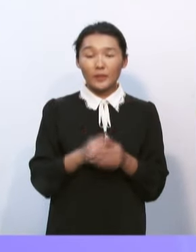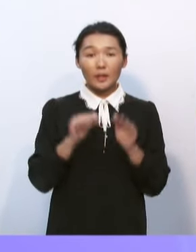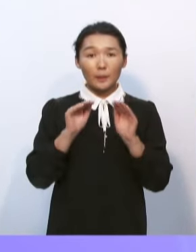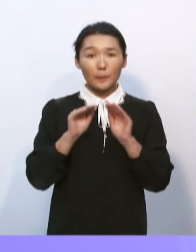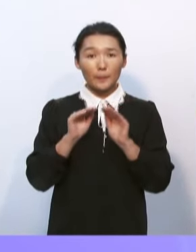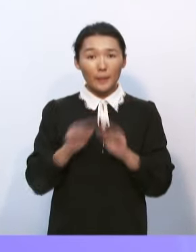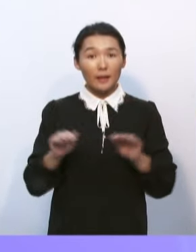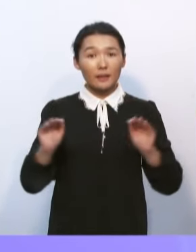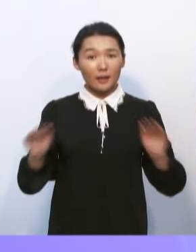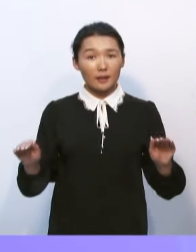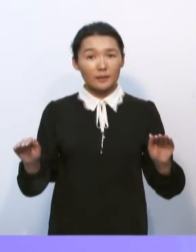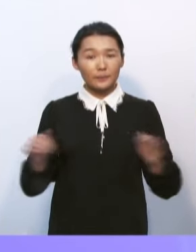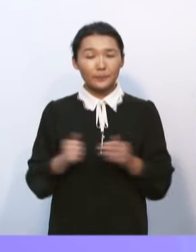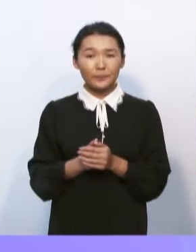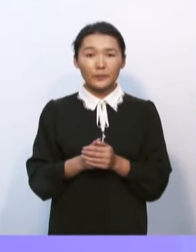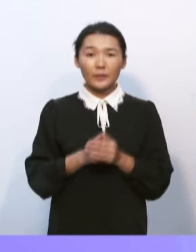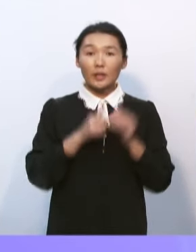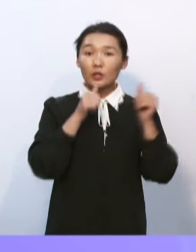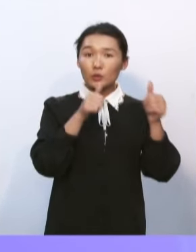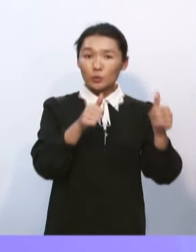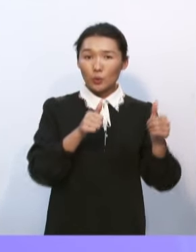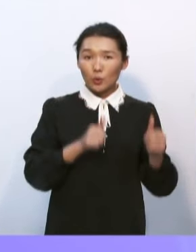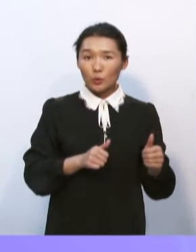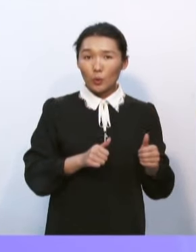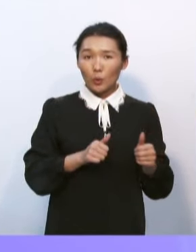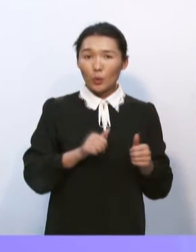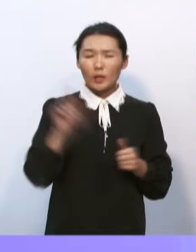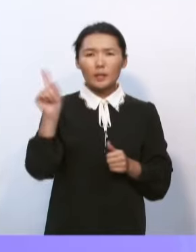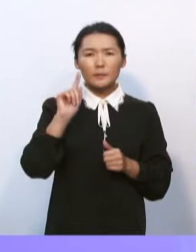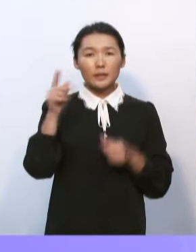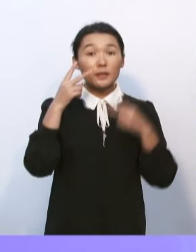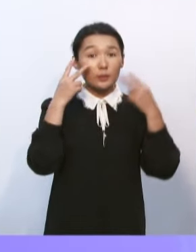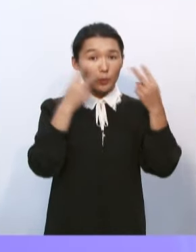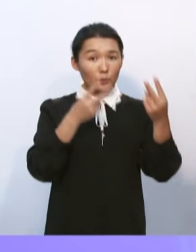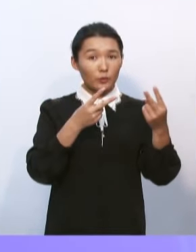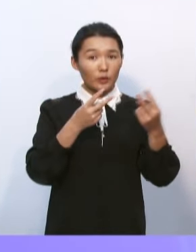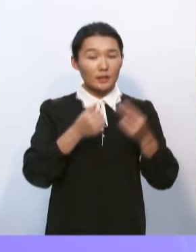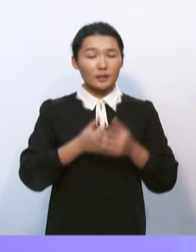Балдар, сүрөттө эмнелерди көрүп турасыңар?